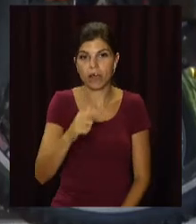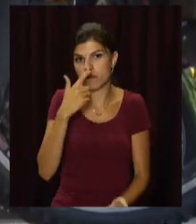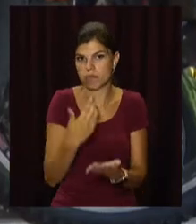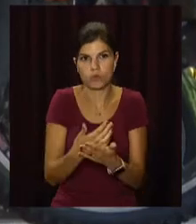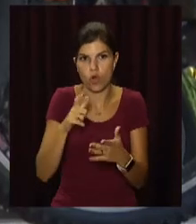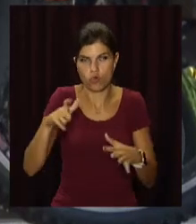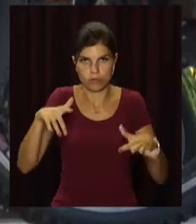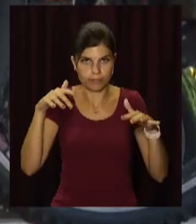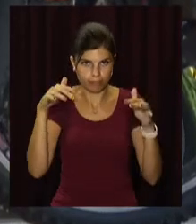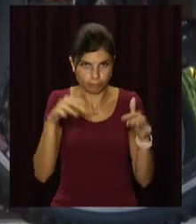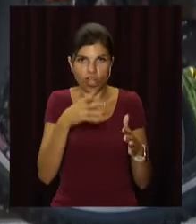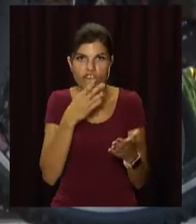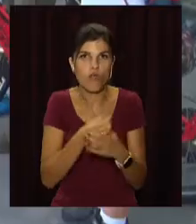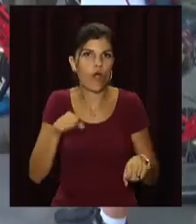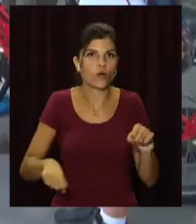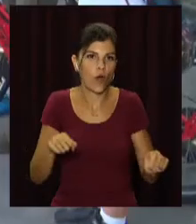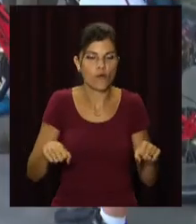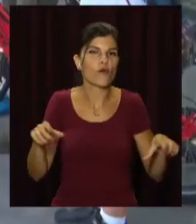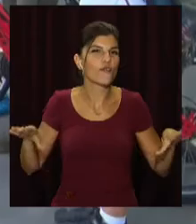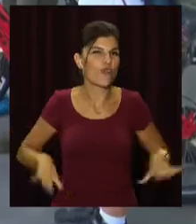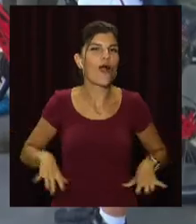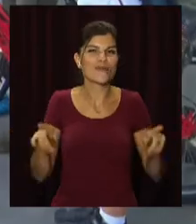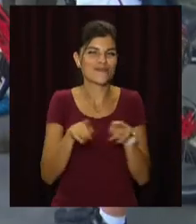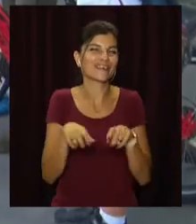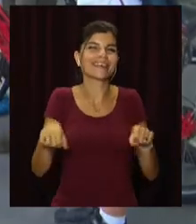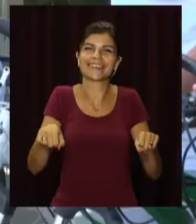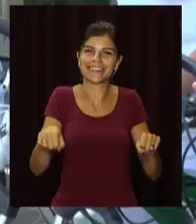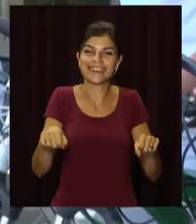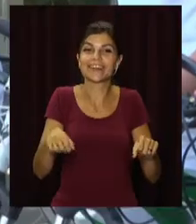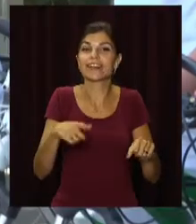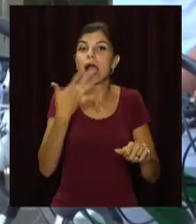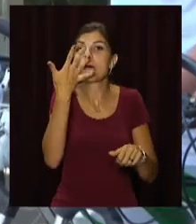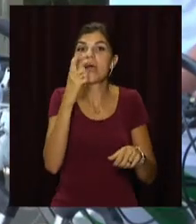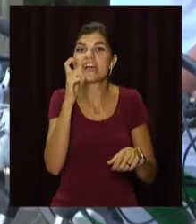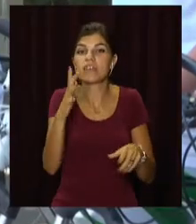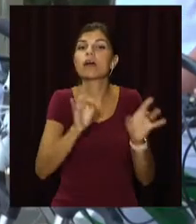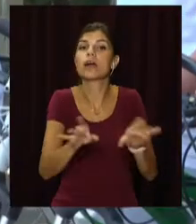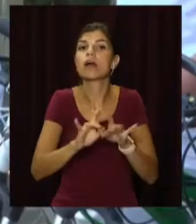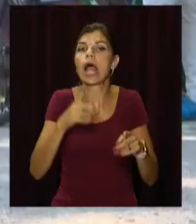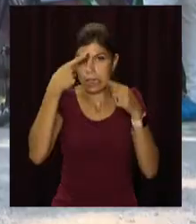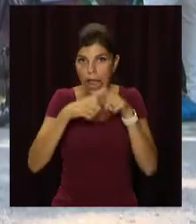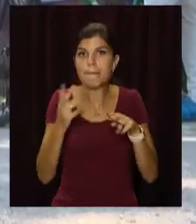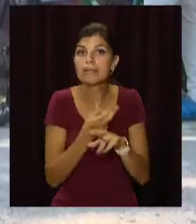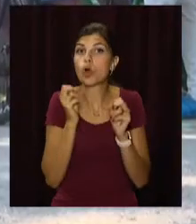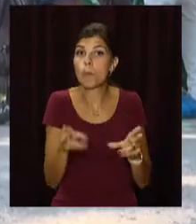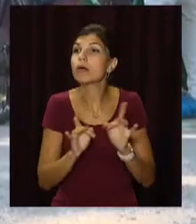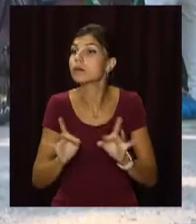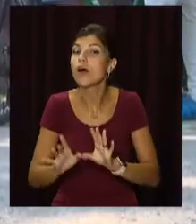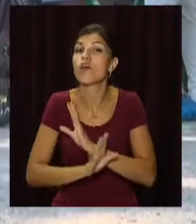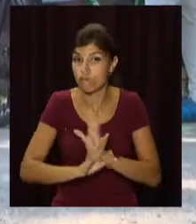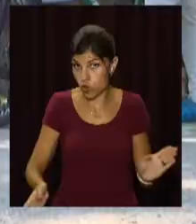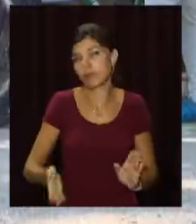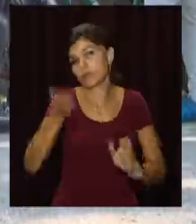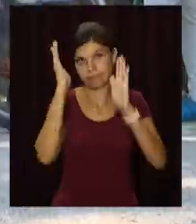20 людей зі своїми двохколісними конями. Після п'ятихвилинного інструктажу з техніки безпеки велосипедисти вирушили колоною